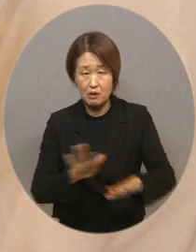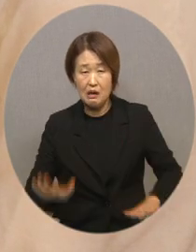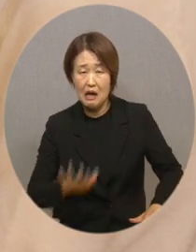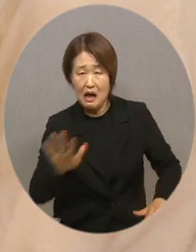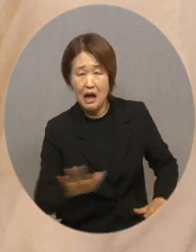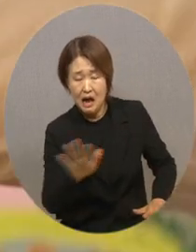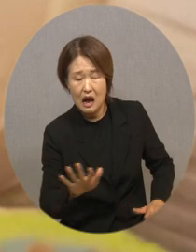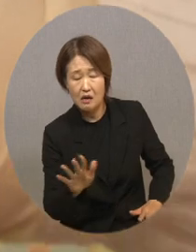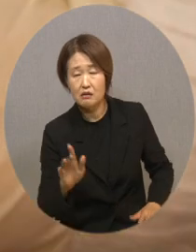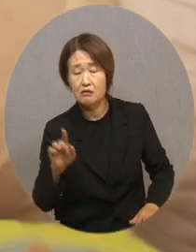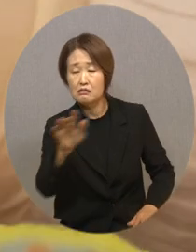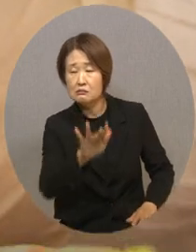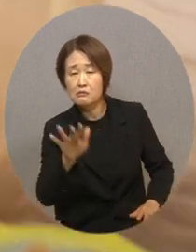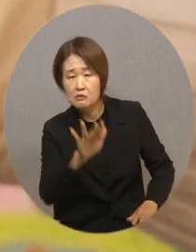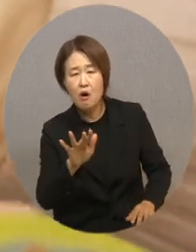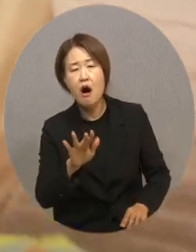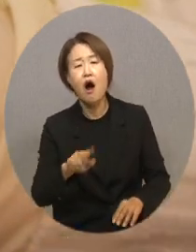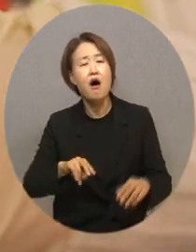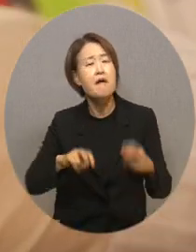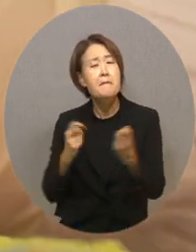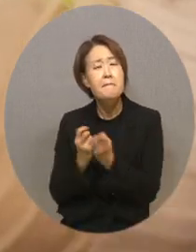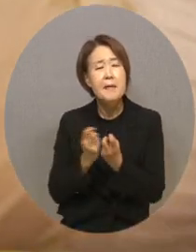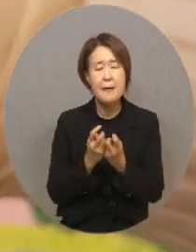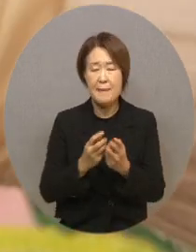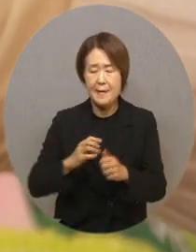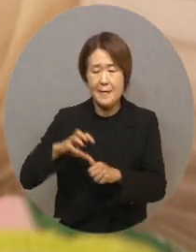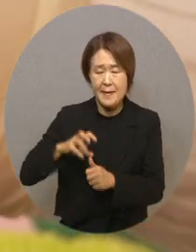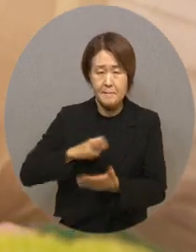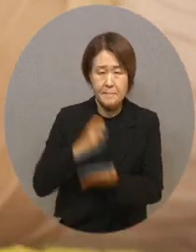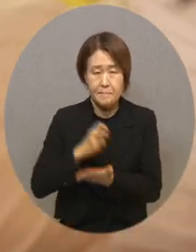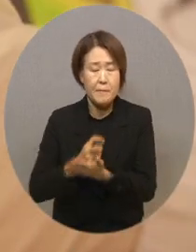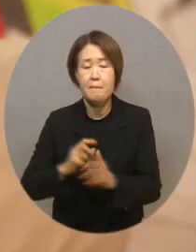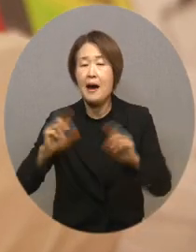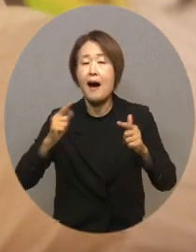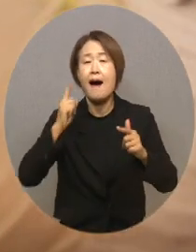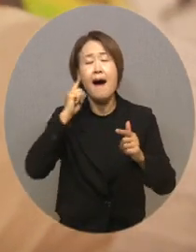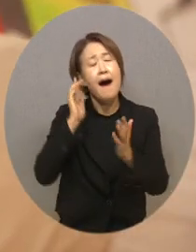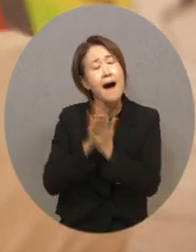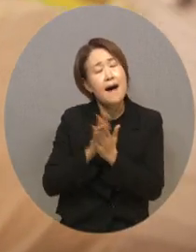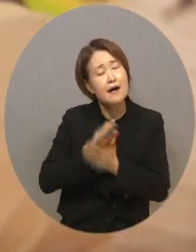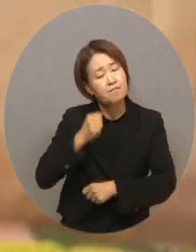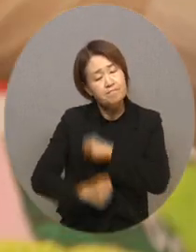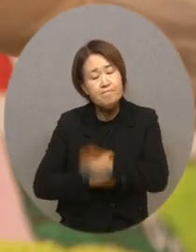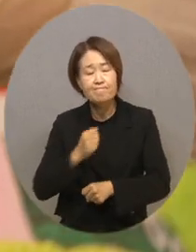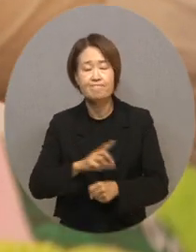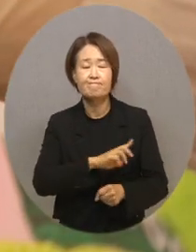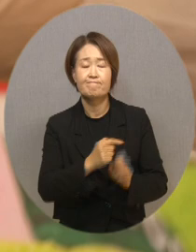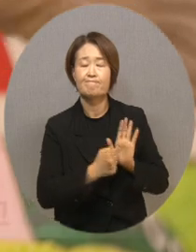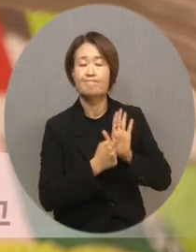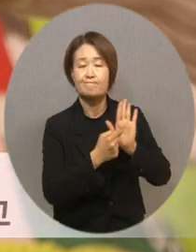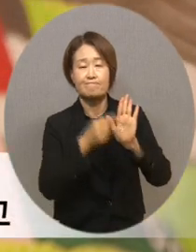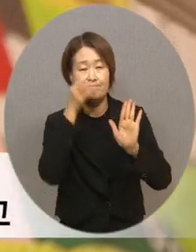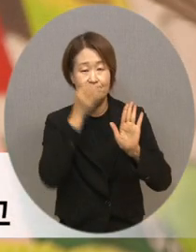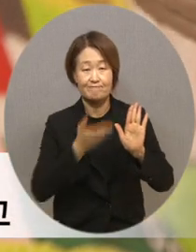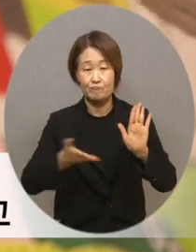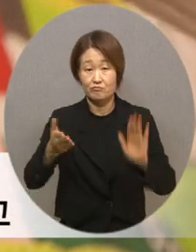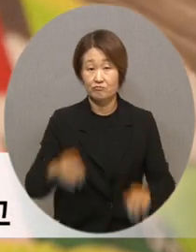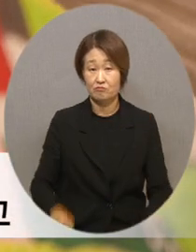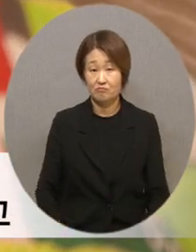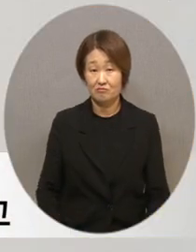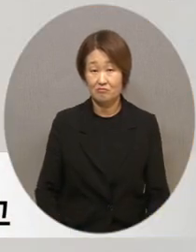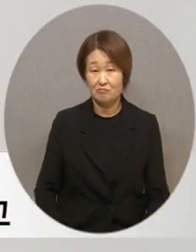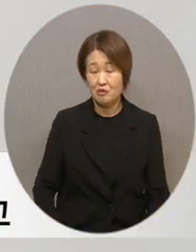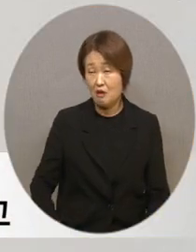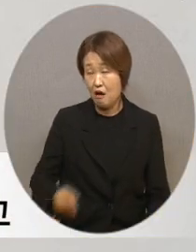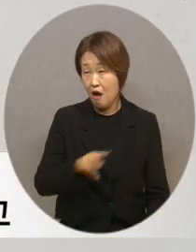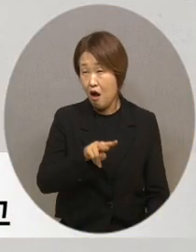저어대기도 하는 등 어떤 형식에도 얽매이지 않고 자유롭게 대상을 표현합니다. 유명한 절경을